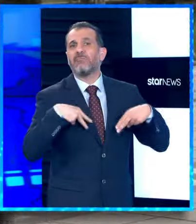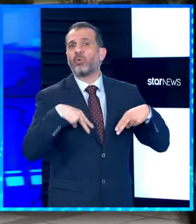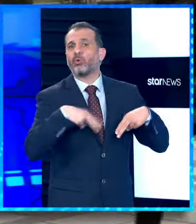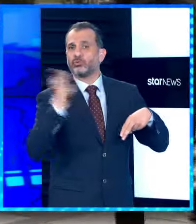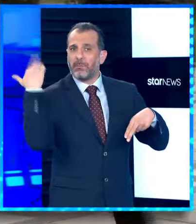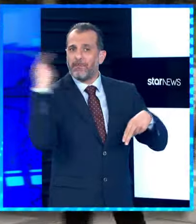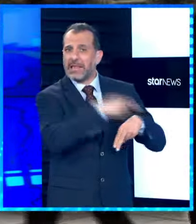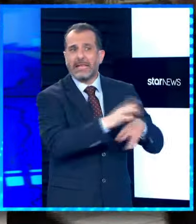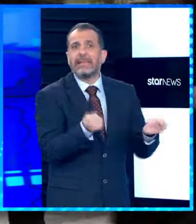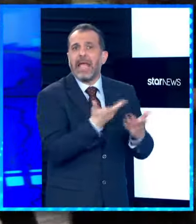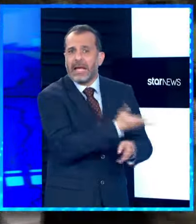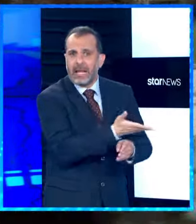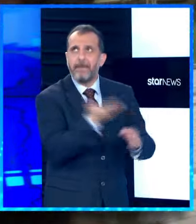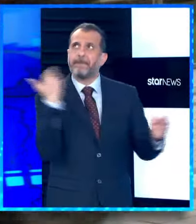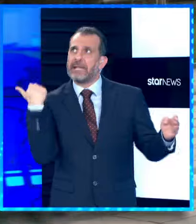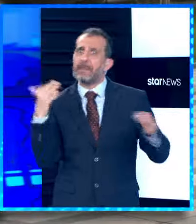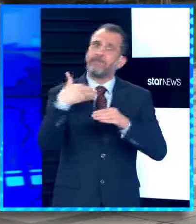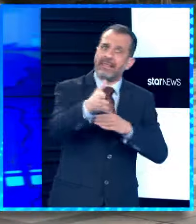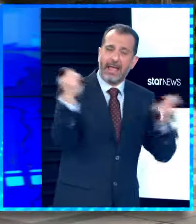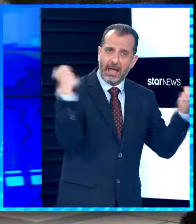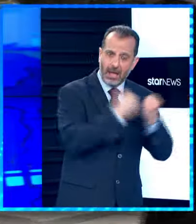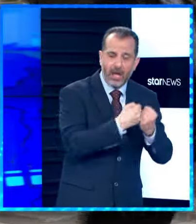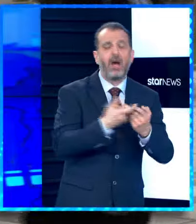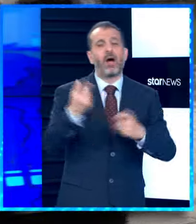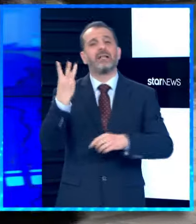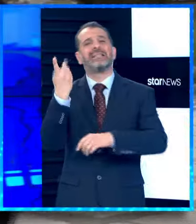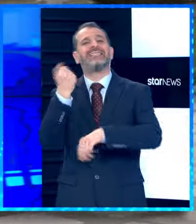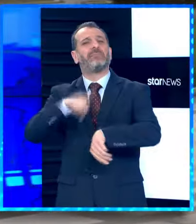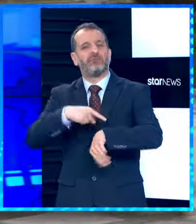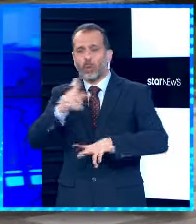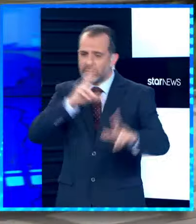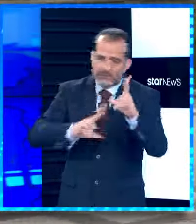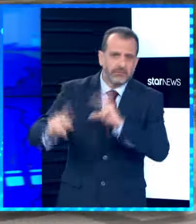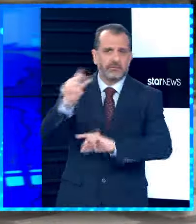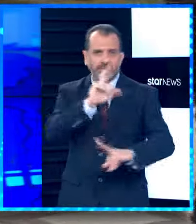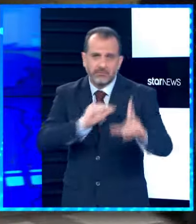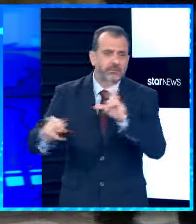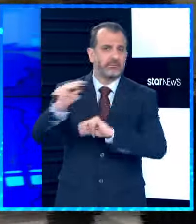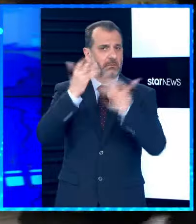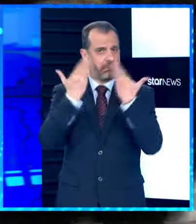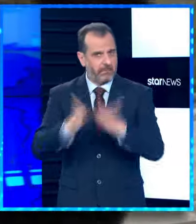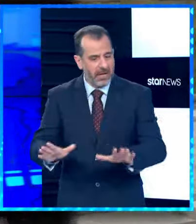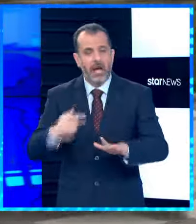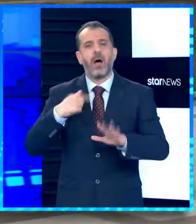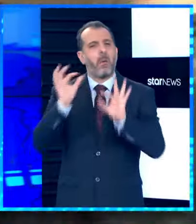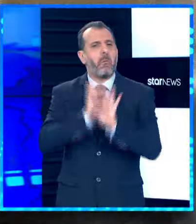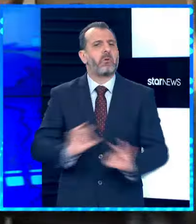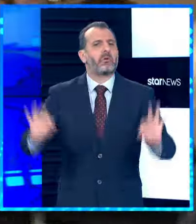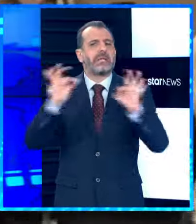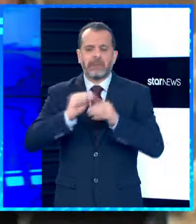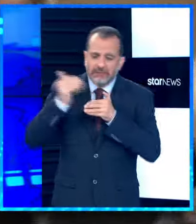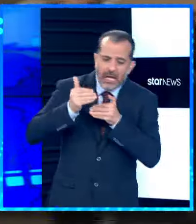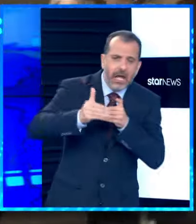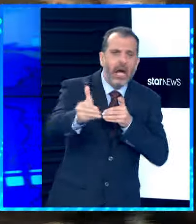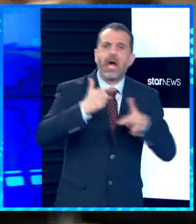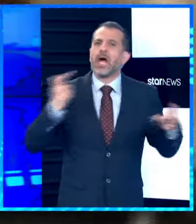δυστύχημα. Τώρα τελείωσε μετά από 3,5 ώρες, λοιπόν, έχει τελειώσει η συζήτησή τους. Ετοιμάζουν τα επόμενα βήματά τους, τα οποία